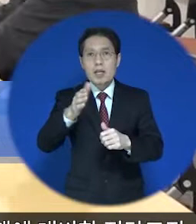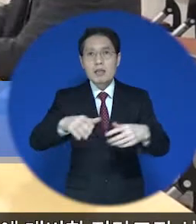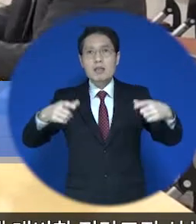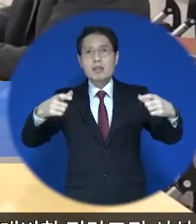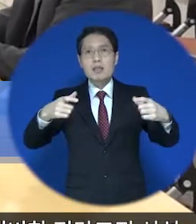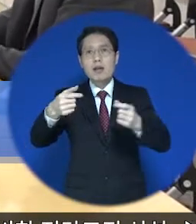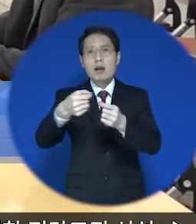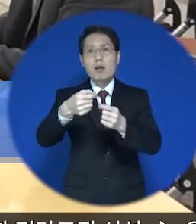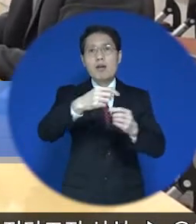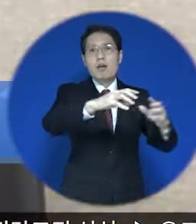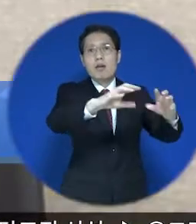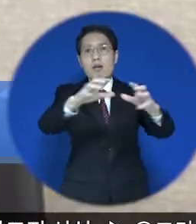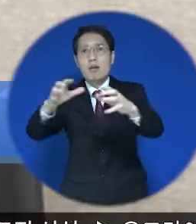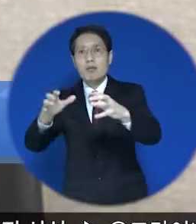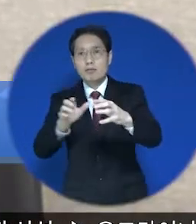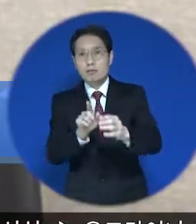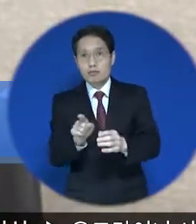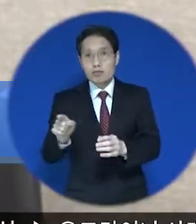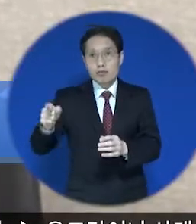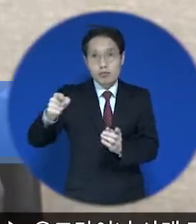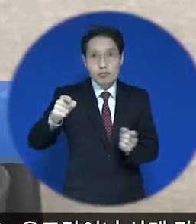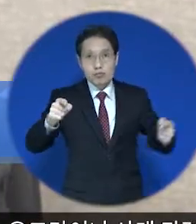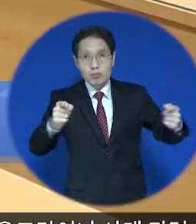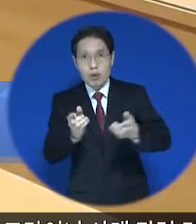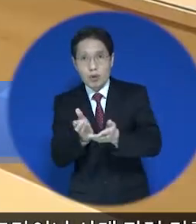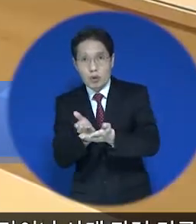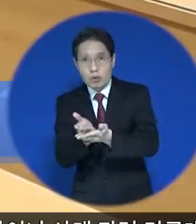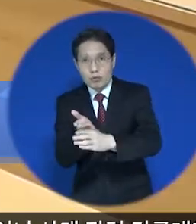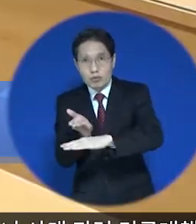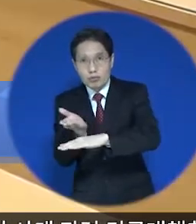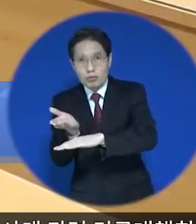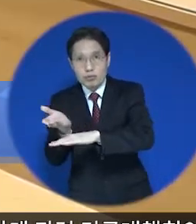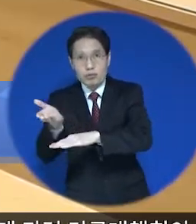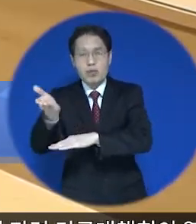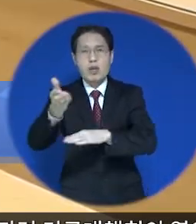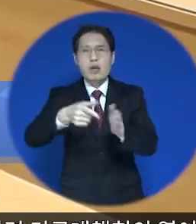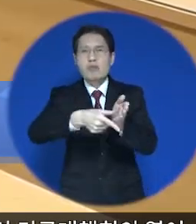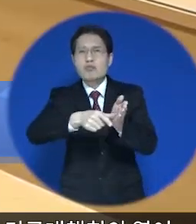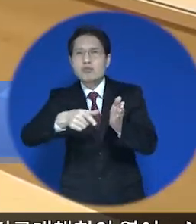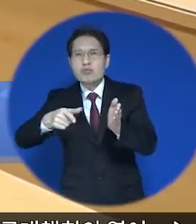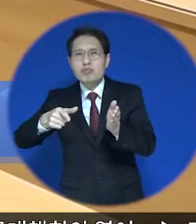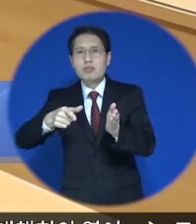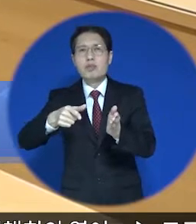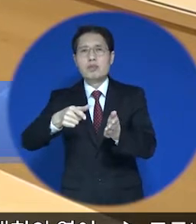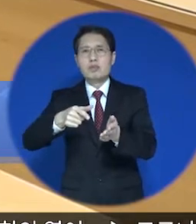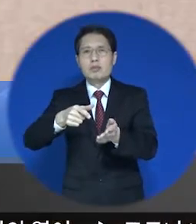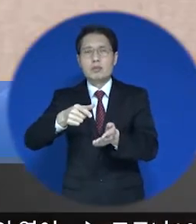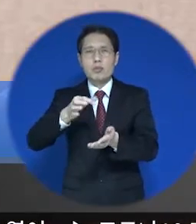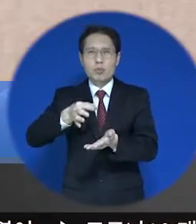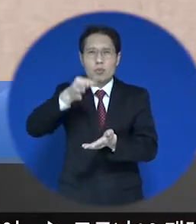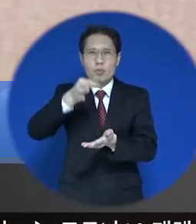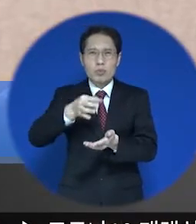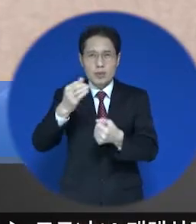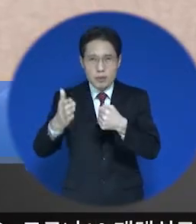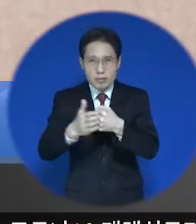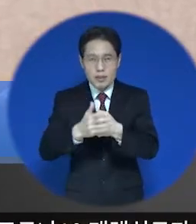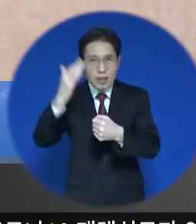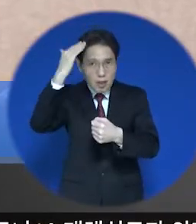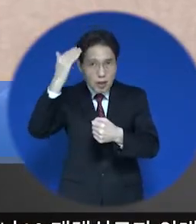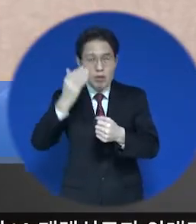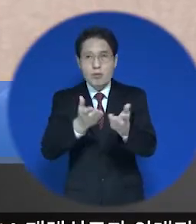지역 인접 국가를 통해 5회 수출 시 수반되는 물류비 에 대한 지원이 필요한 것으로 파악했습니다 한국무역보험공사